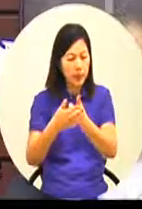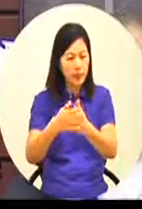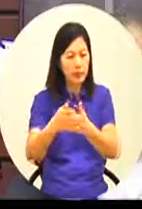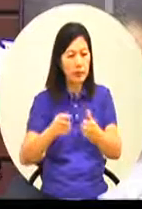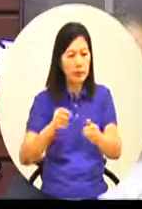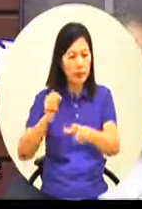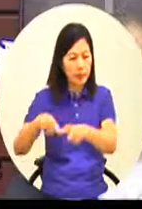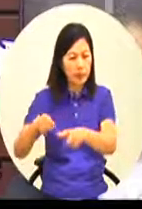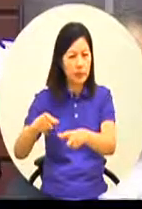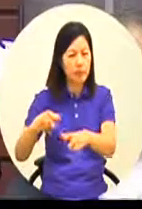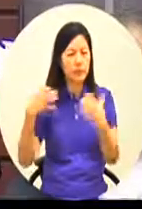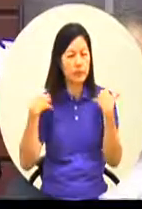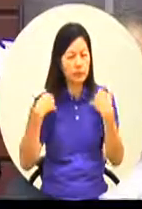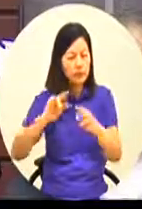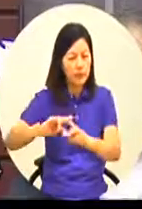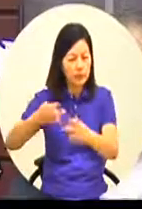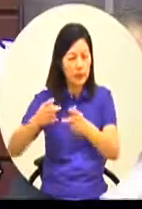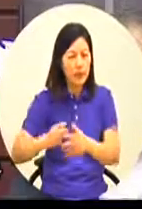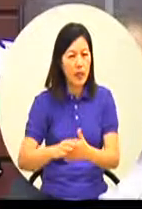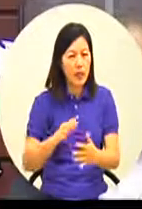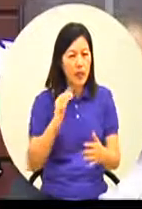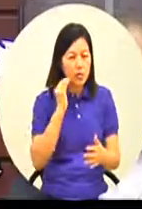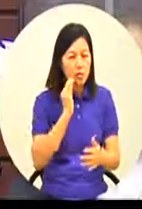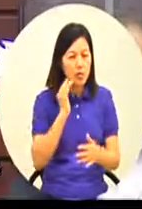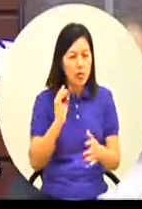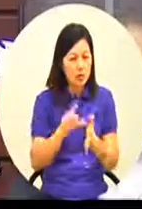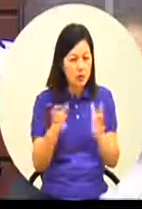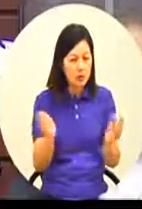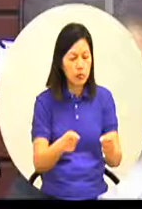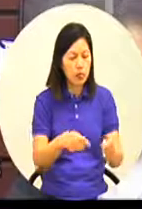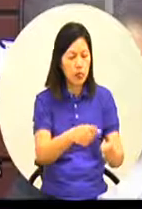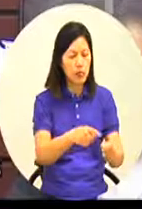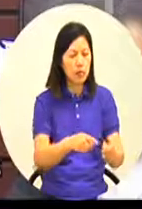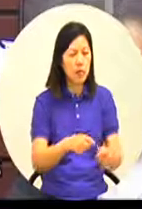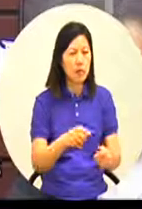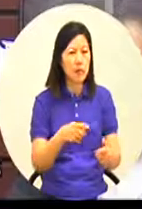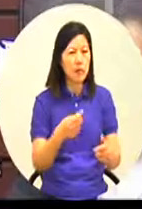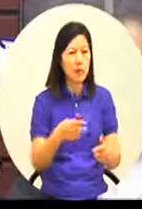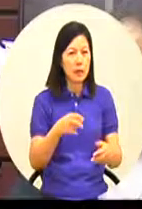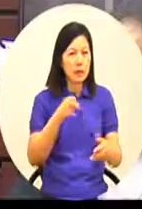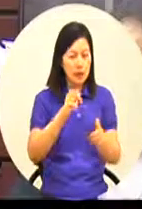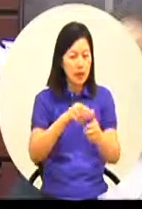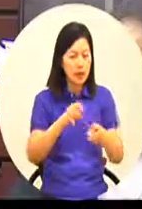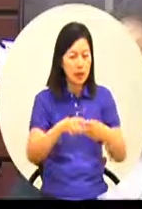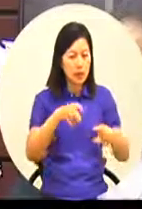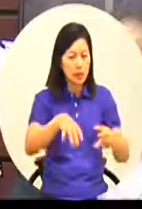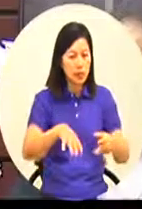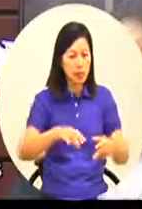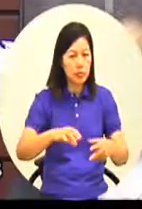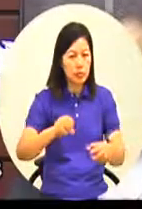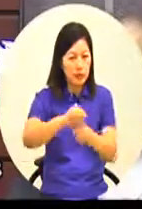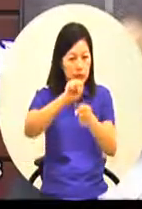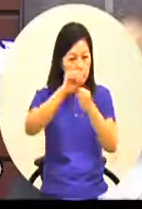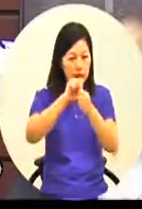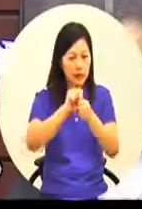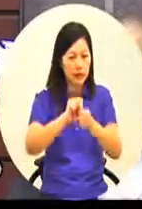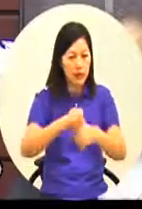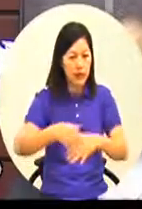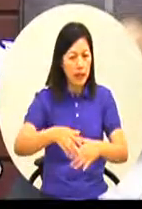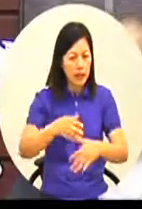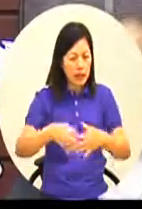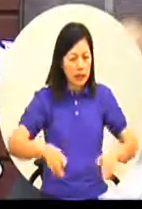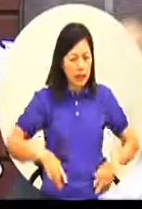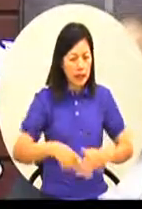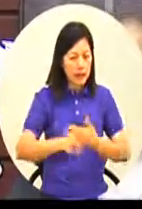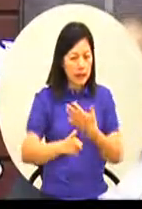候我们例如台风豪雨来的时候，那养工处会增加就是紧急应变的厂商这个每